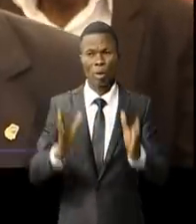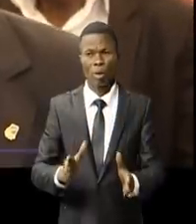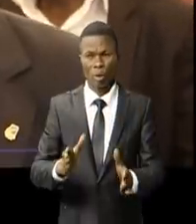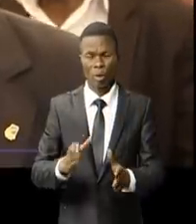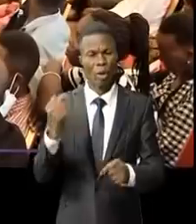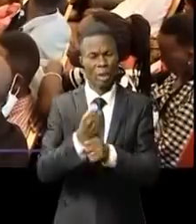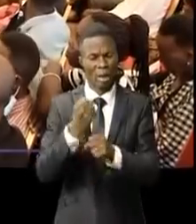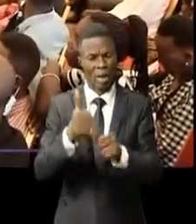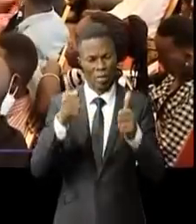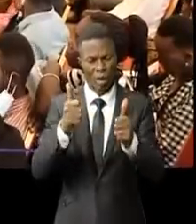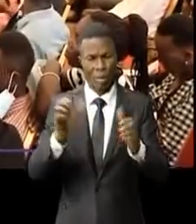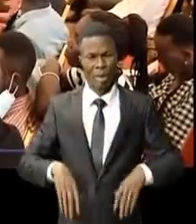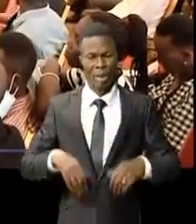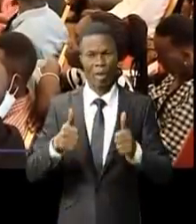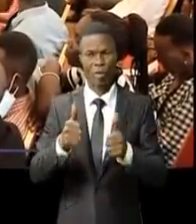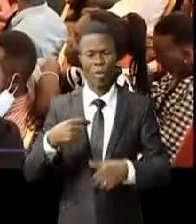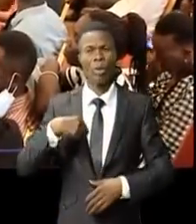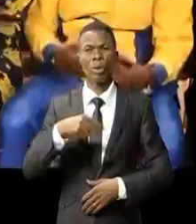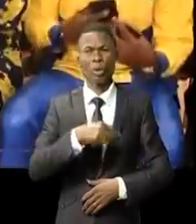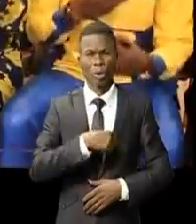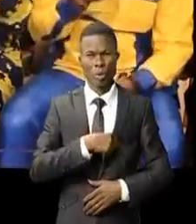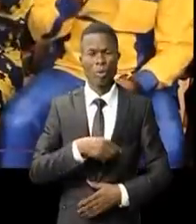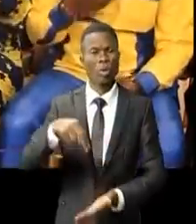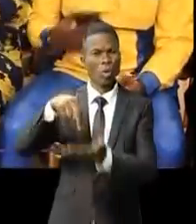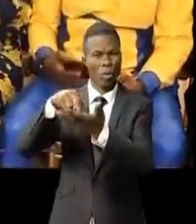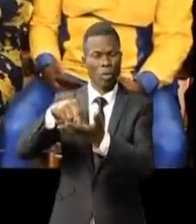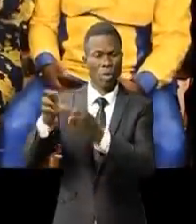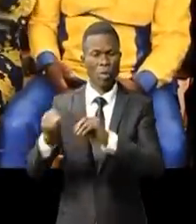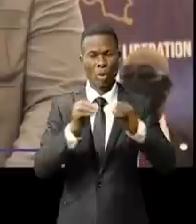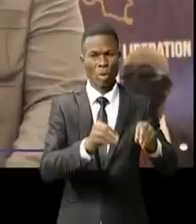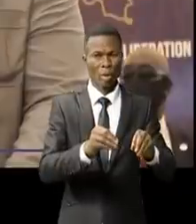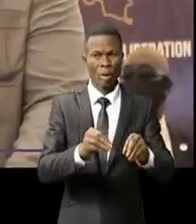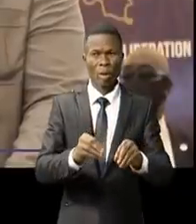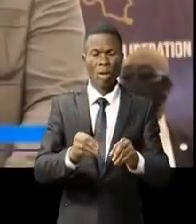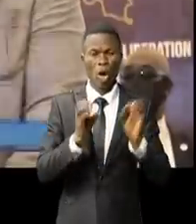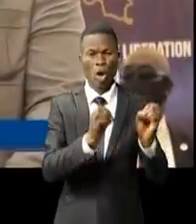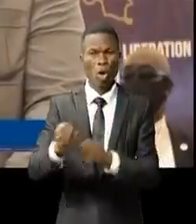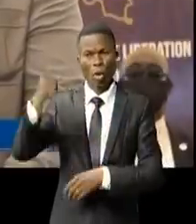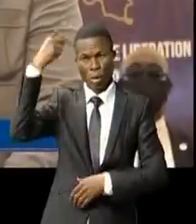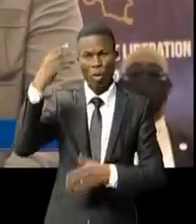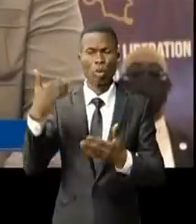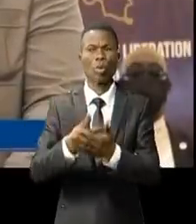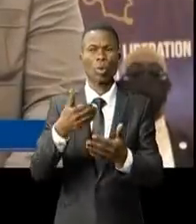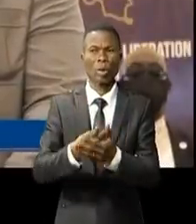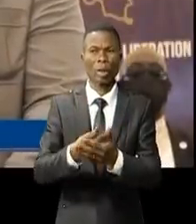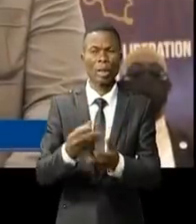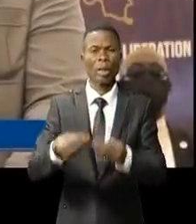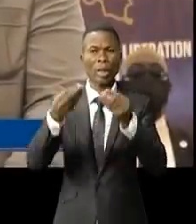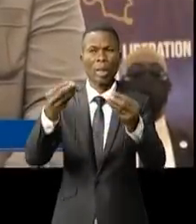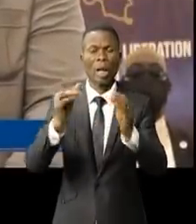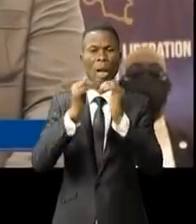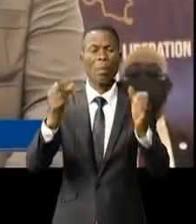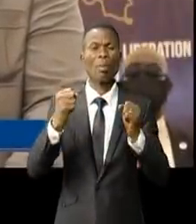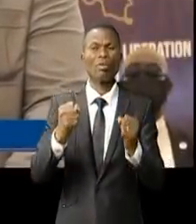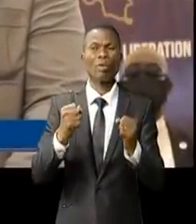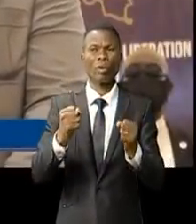bonnes conditions d'existence. Nous nous sommes levés pour mettre en place un ordre politique nouveau qui ramène une paix